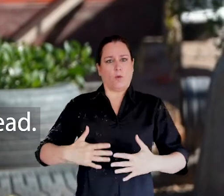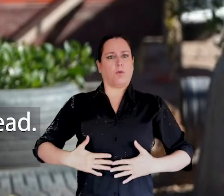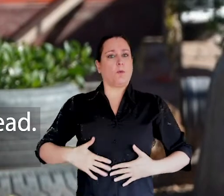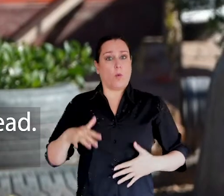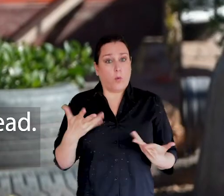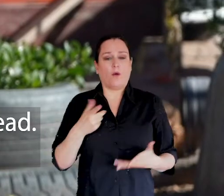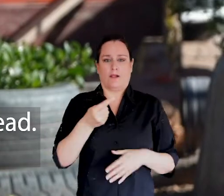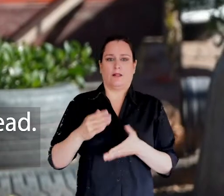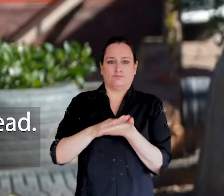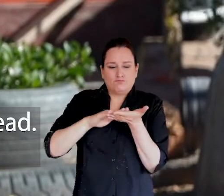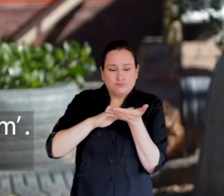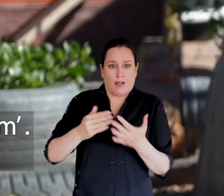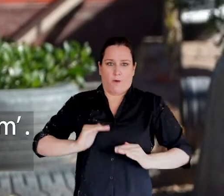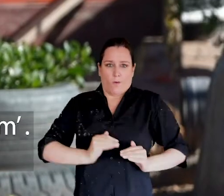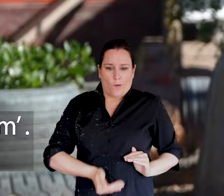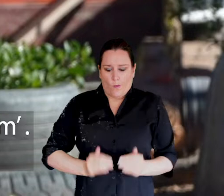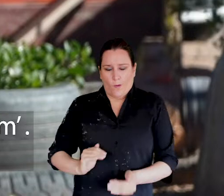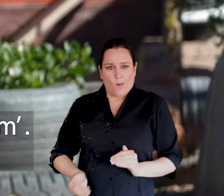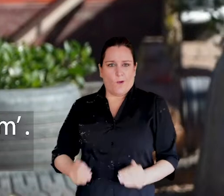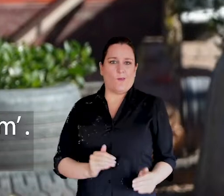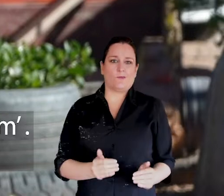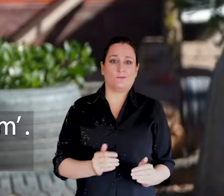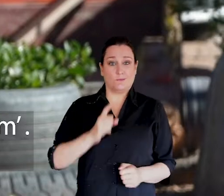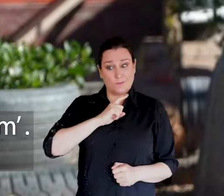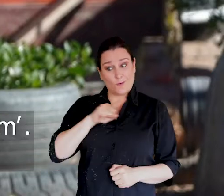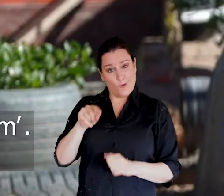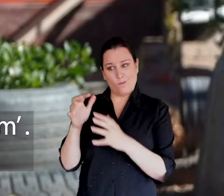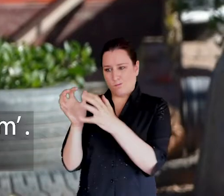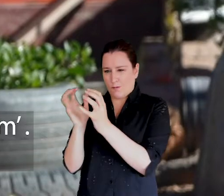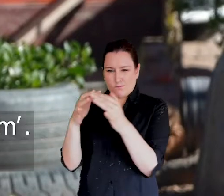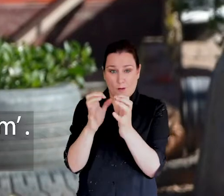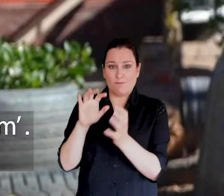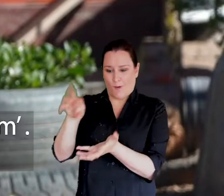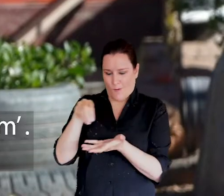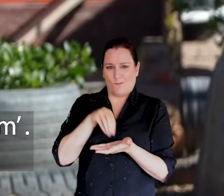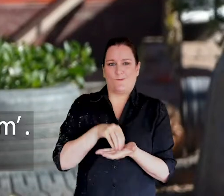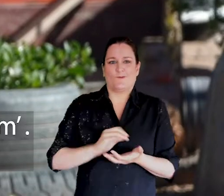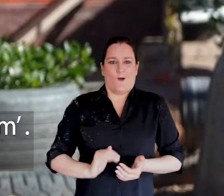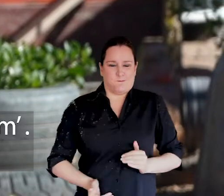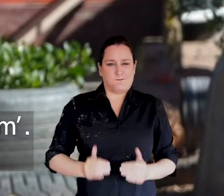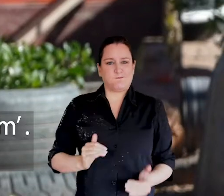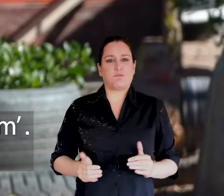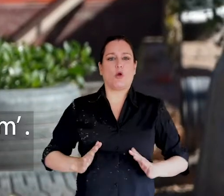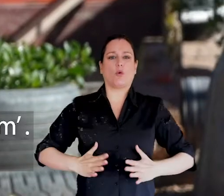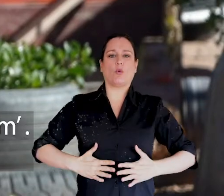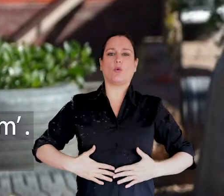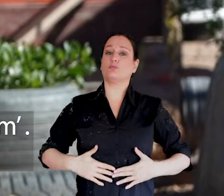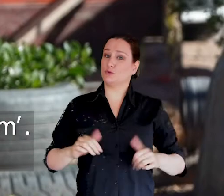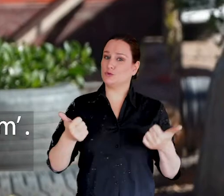baarmoederwanden gebruikt worden. Maar dat zijn die rooistorm, die zwartstorm, wat, die witstorm, dat wordt nou gebruikt voor